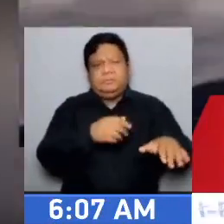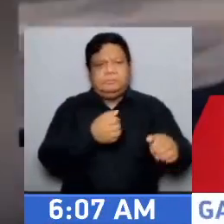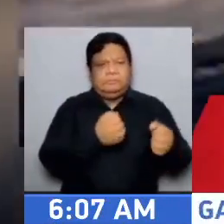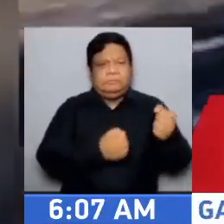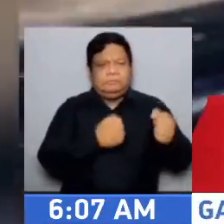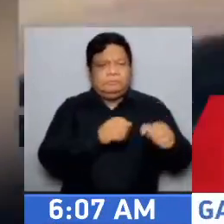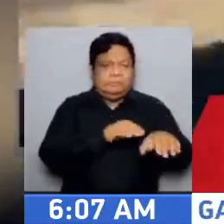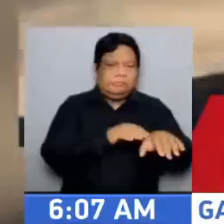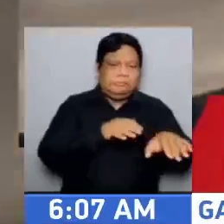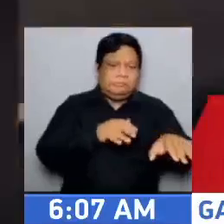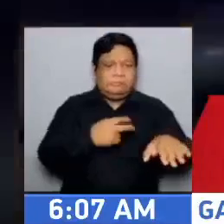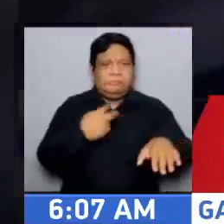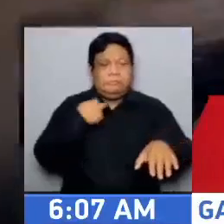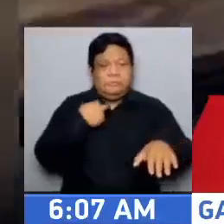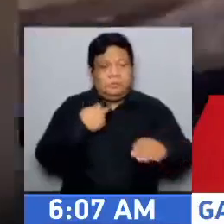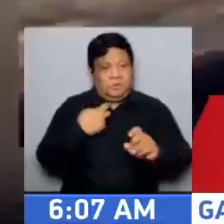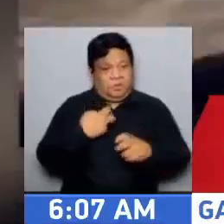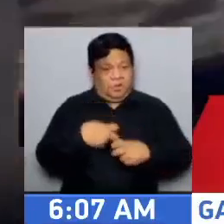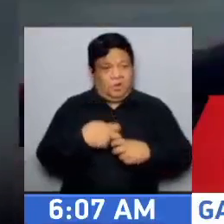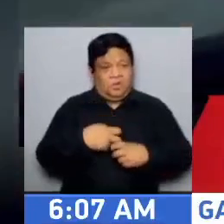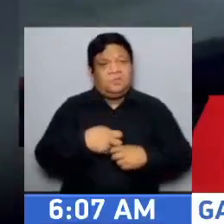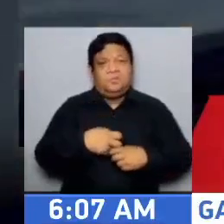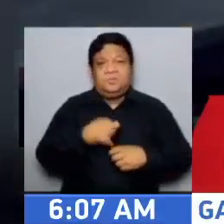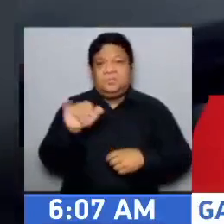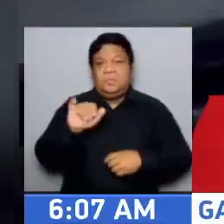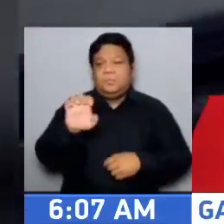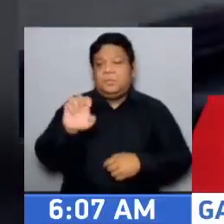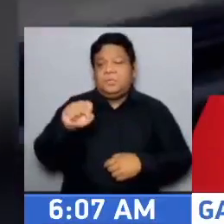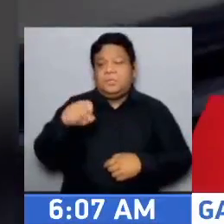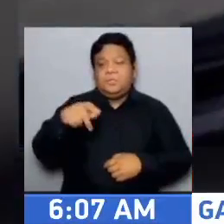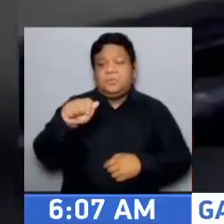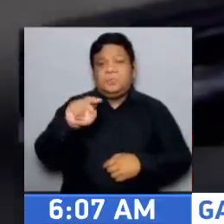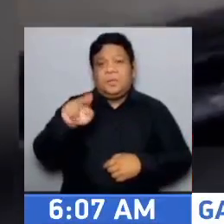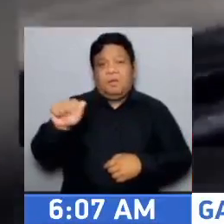ulan sa Espanya Boulevard sa Maynila.